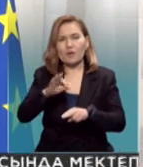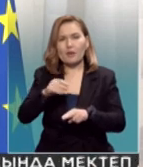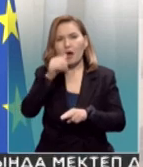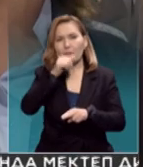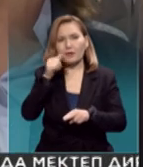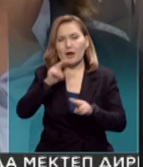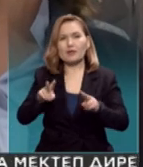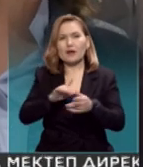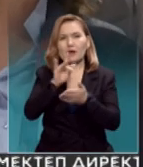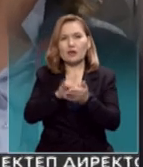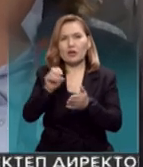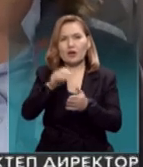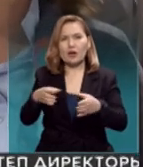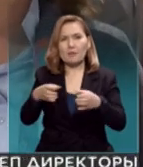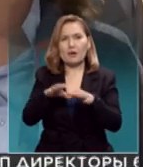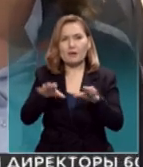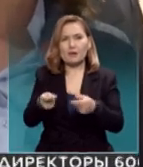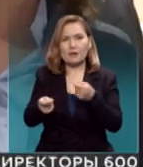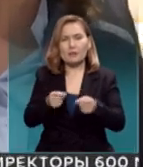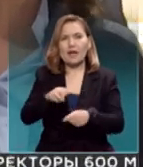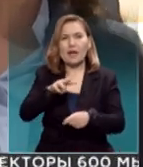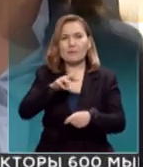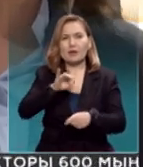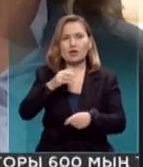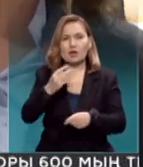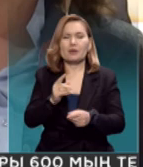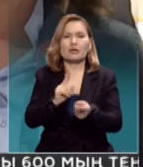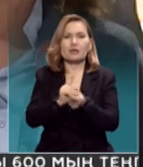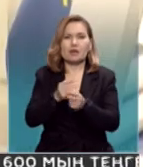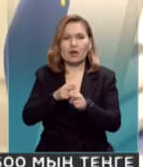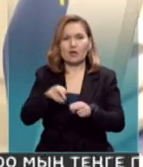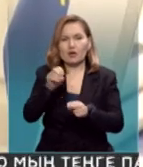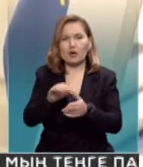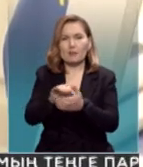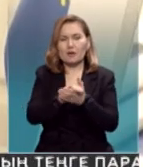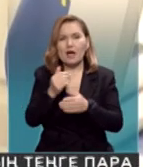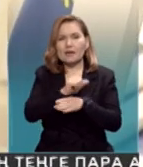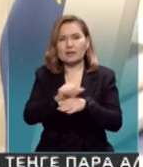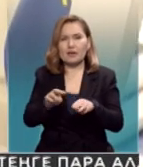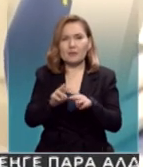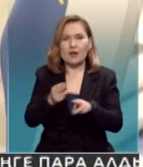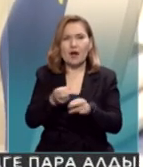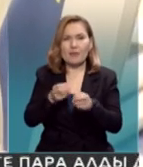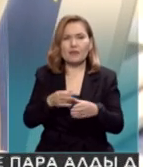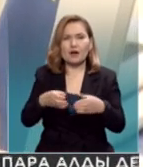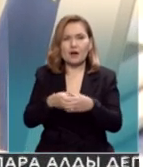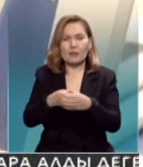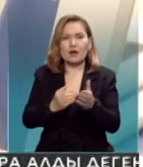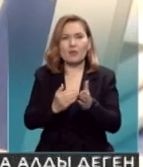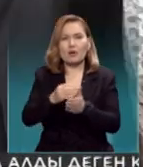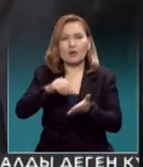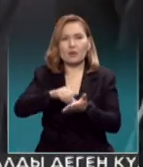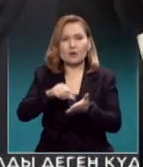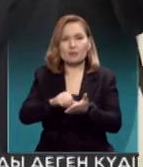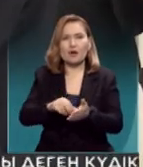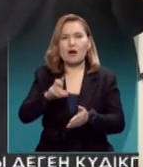Астанада Европалық кеңестің төрағасы Шарль Мишельмен кездесуі, Европалық одақтың сыртқы істер және қауіпсіздік саясаты жөніндегі жоғары